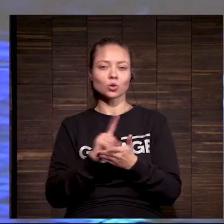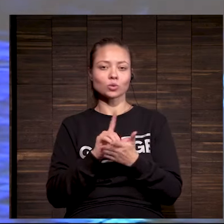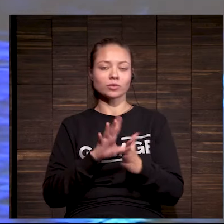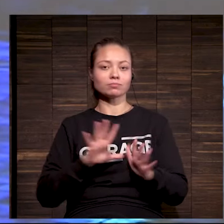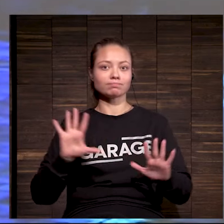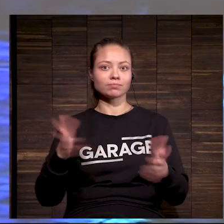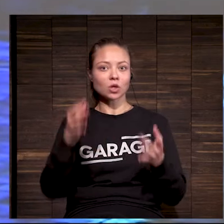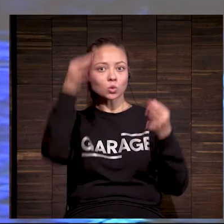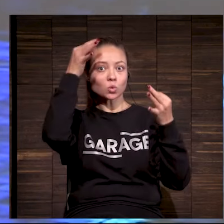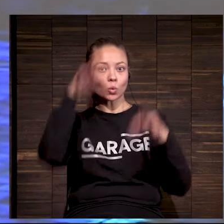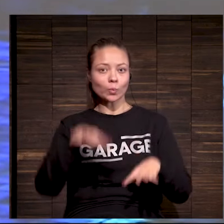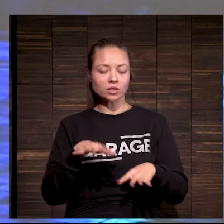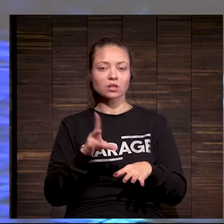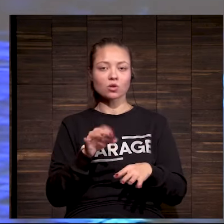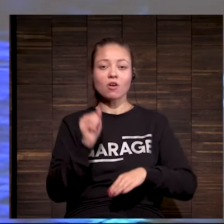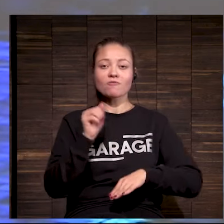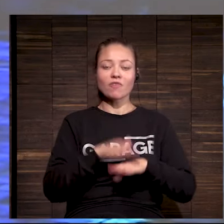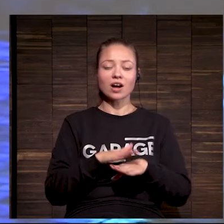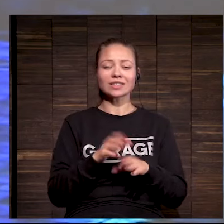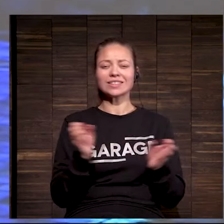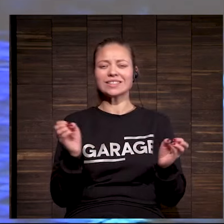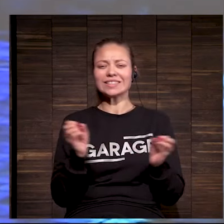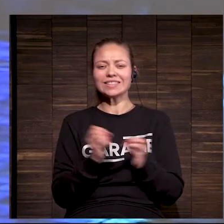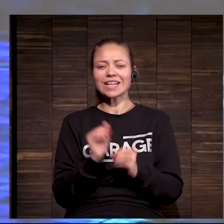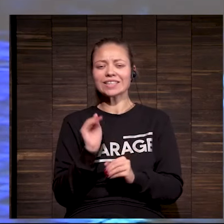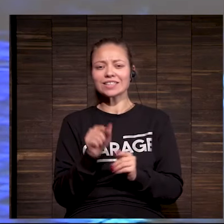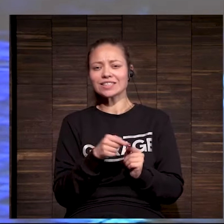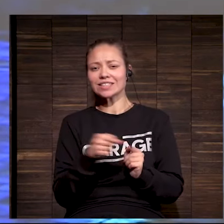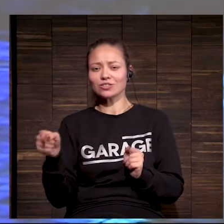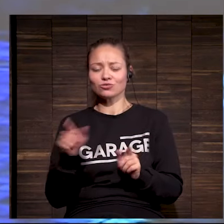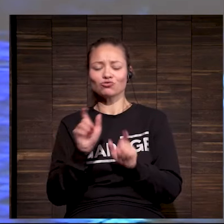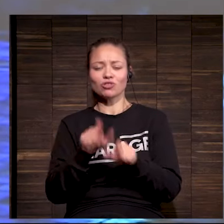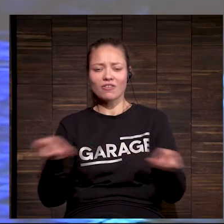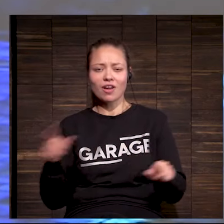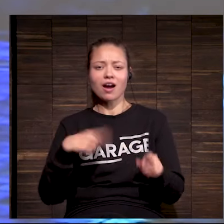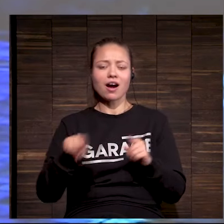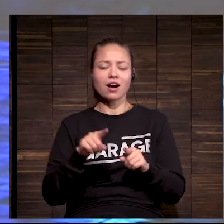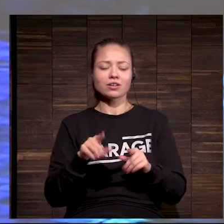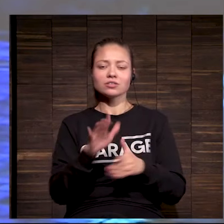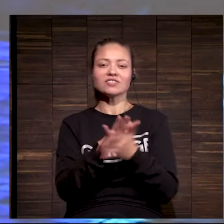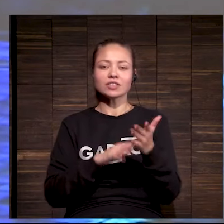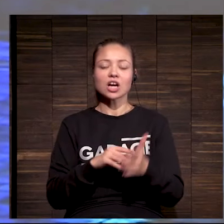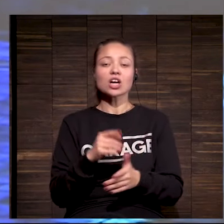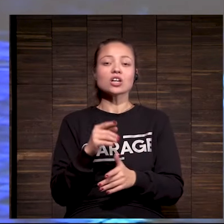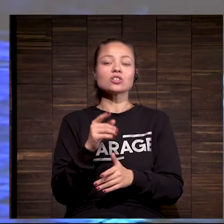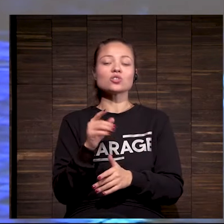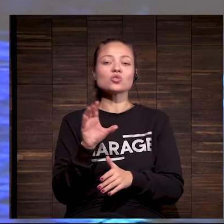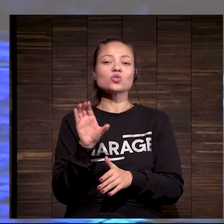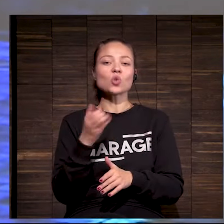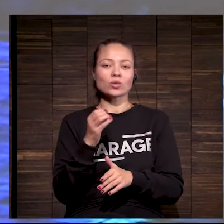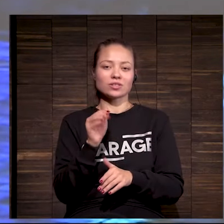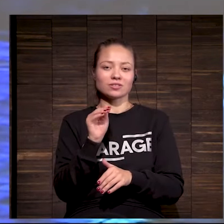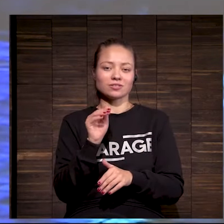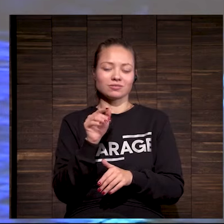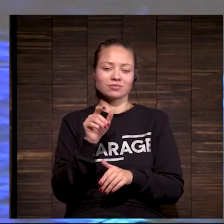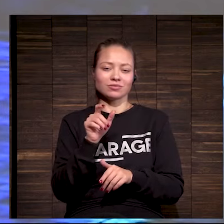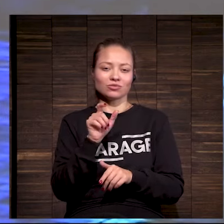самом деле десятки тысяч человек работали простите сотни человек работали над этим проектом